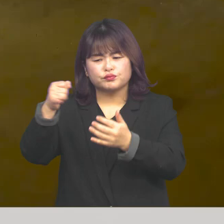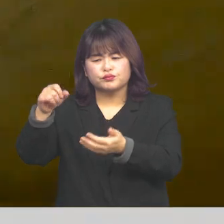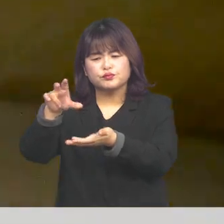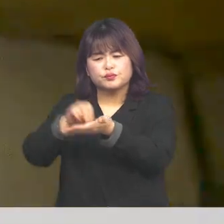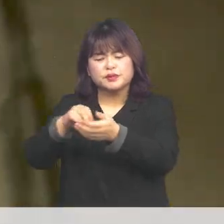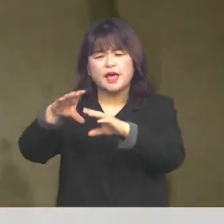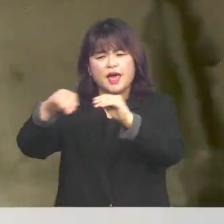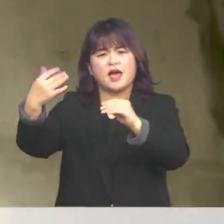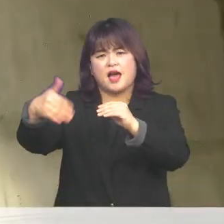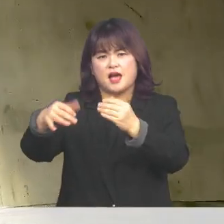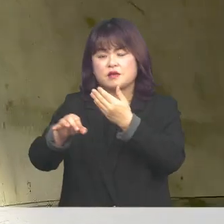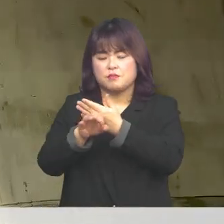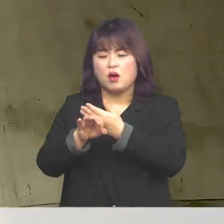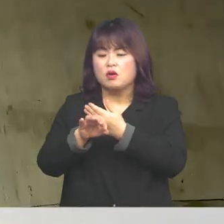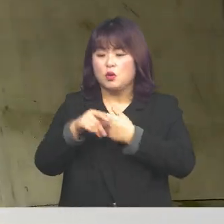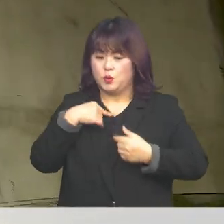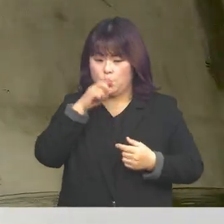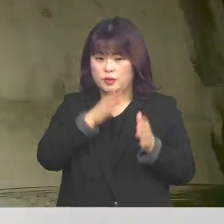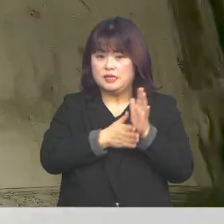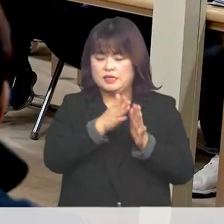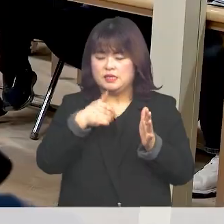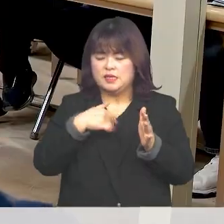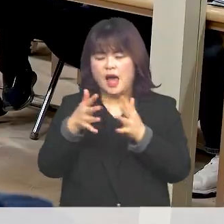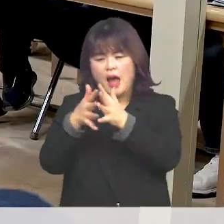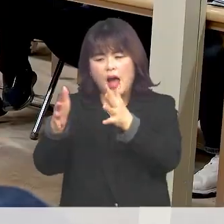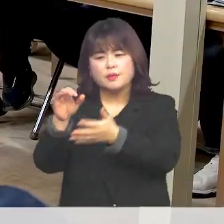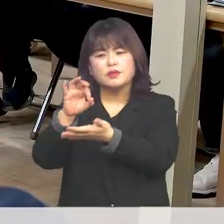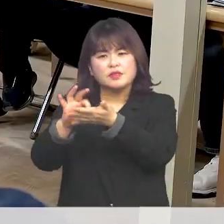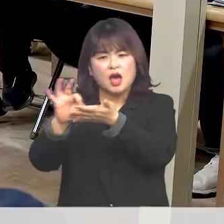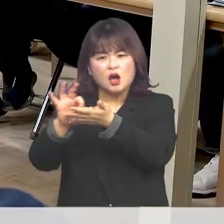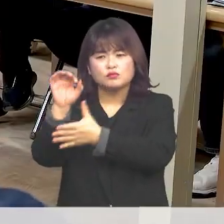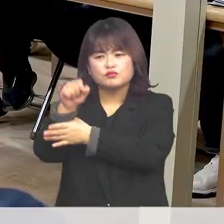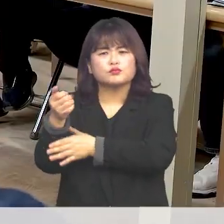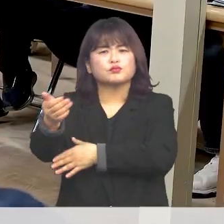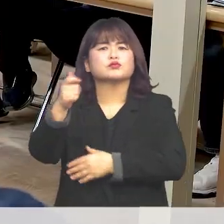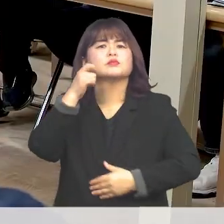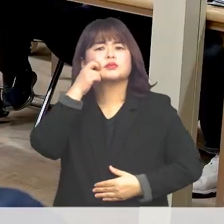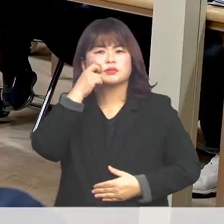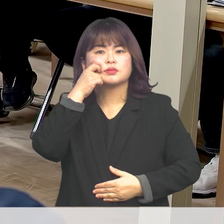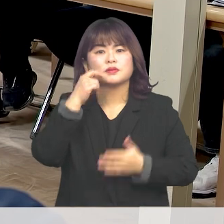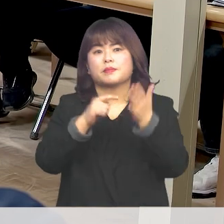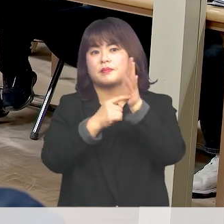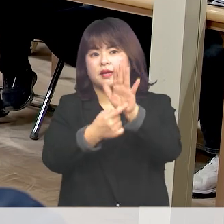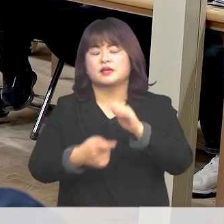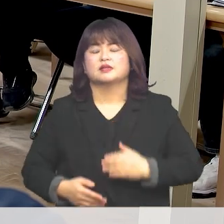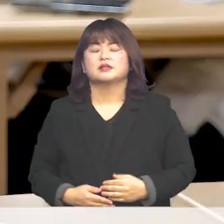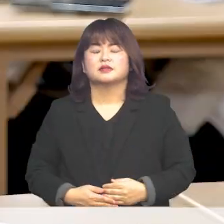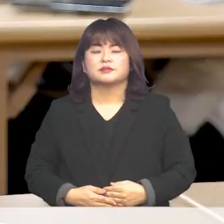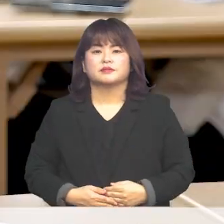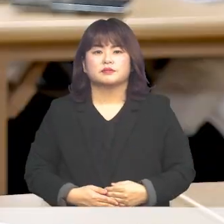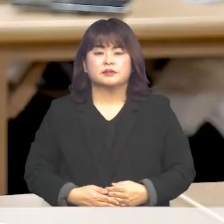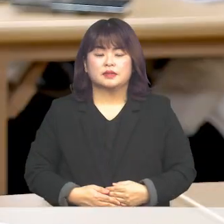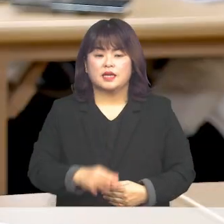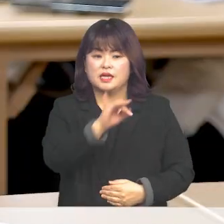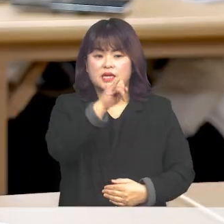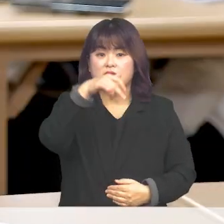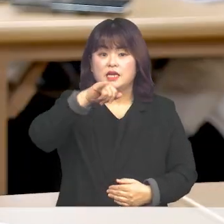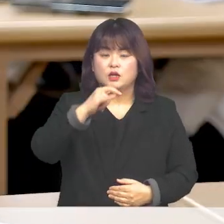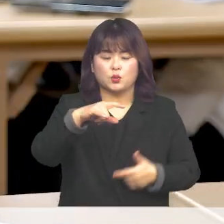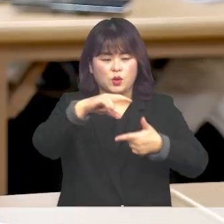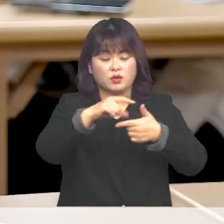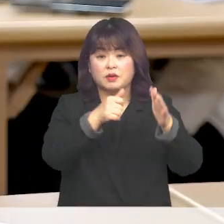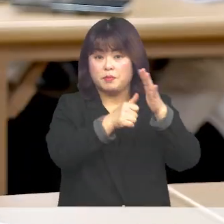부실공사 문제를 확실하게 해결하지 않으면 시가 아파트 사용검사 승인을 할 수 없을 것이라고 말했습니다.